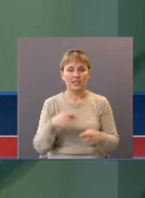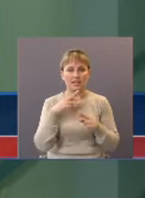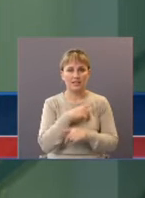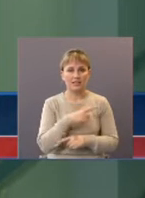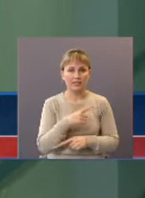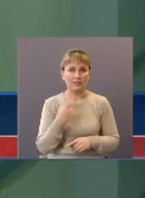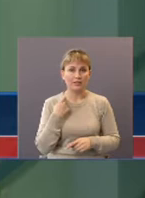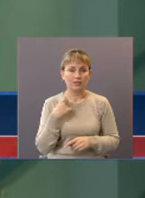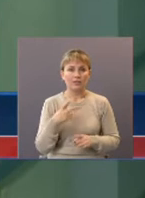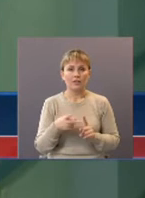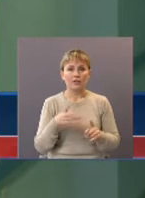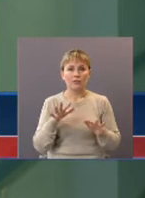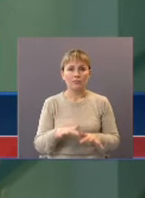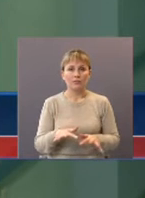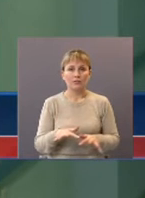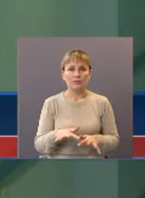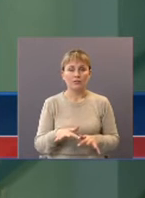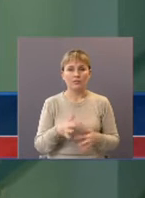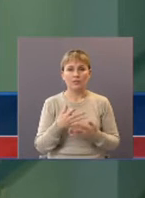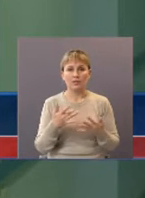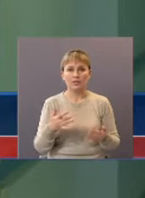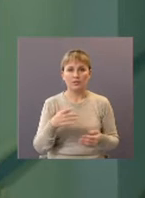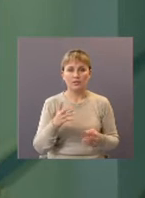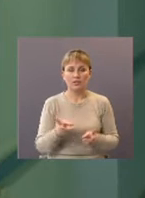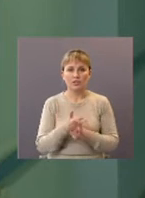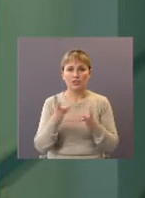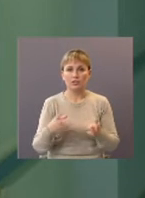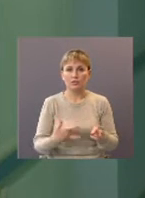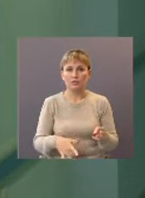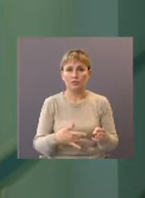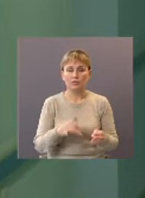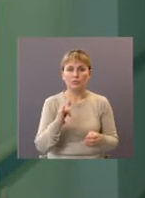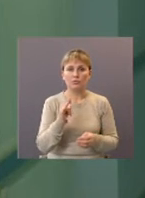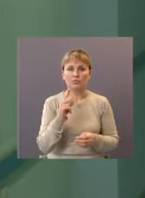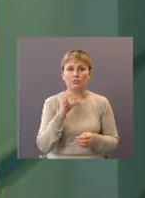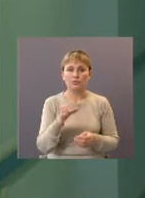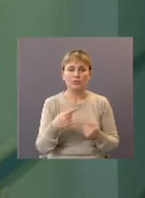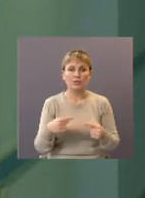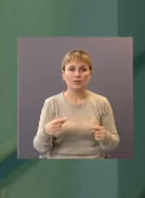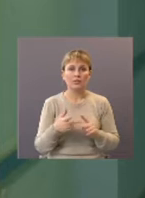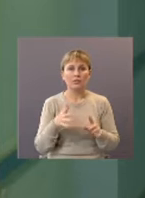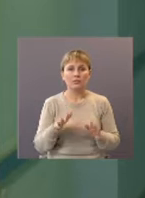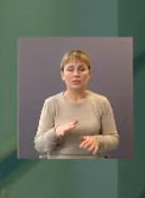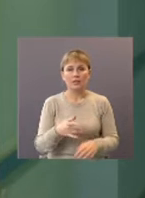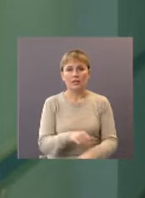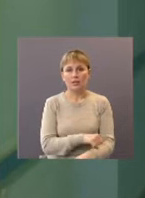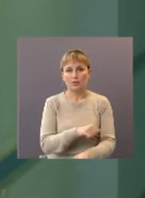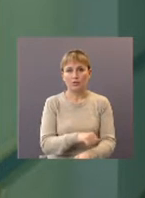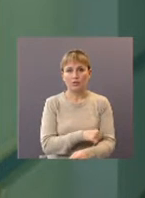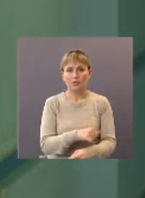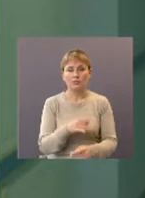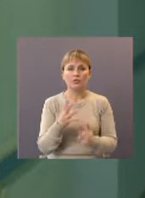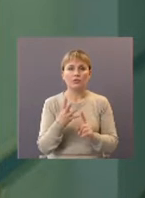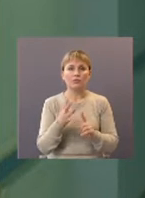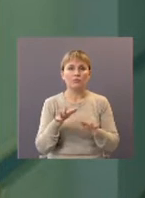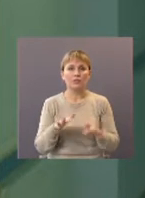алкогольными продуктами. На втором месте отравление прижигающими ядами. Это, в частности, уксусная эссенция. На третьем месте это отравление наркотиками. И на